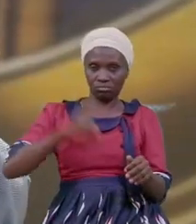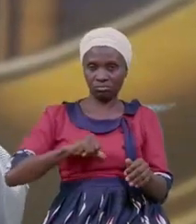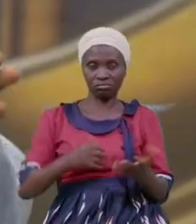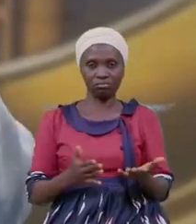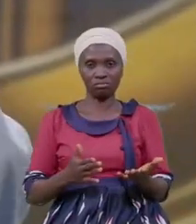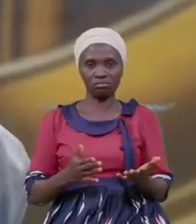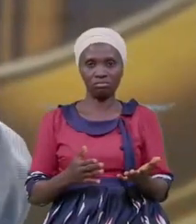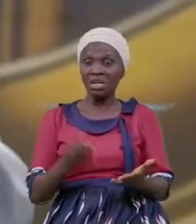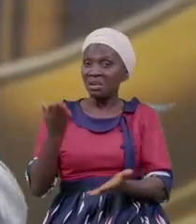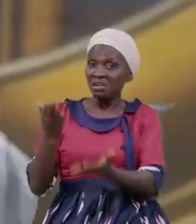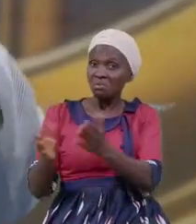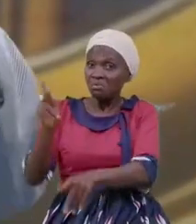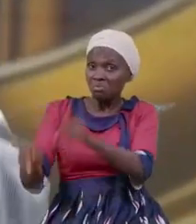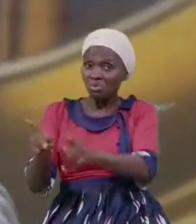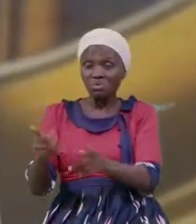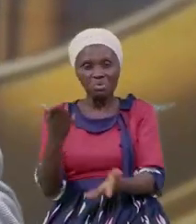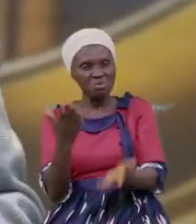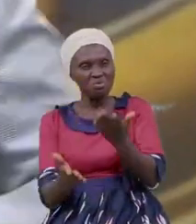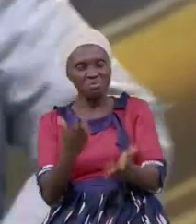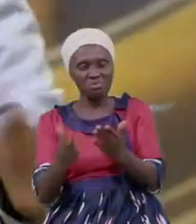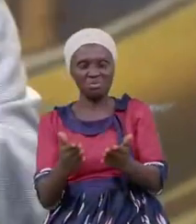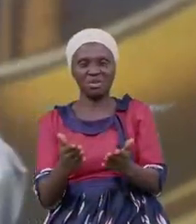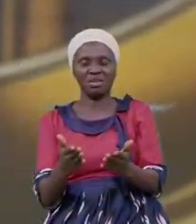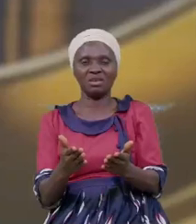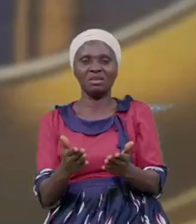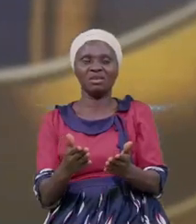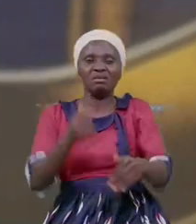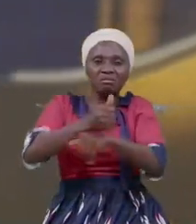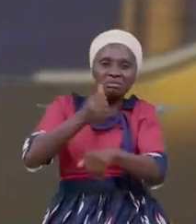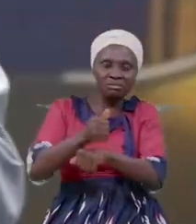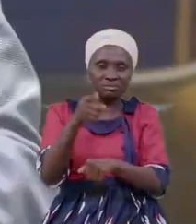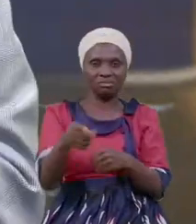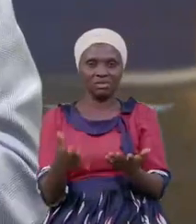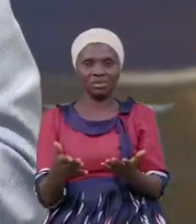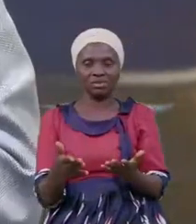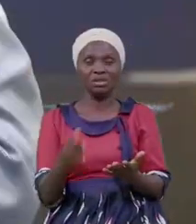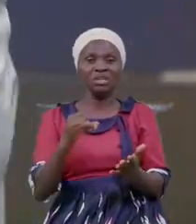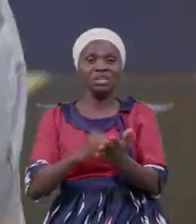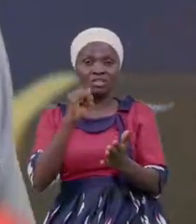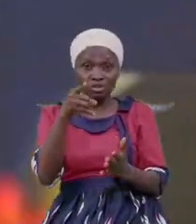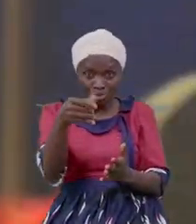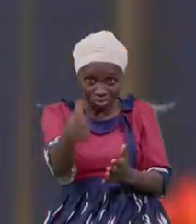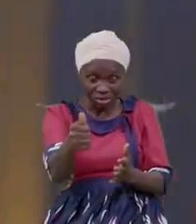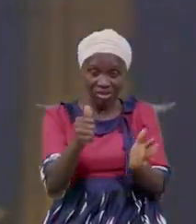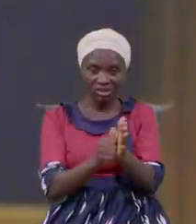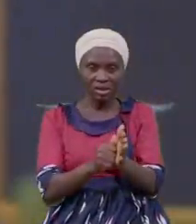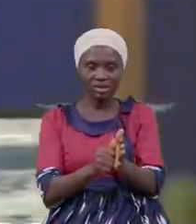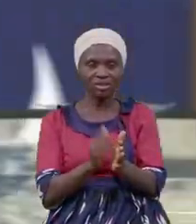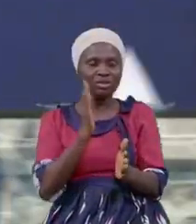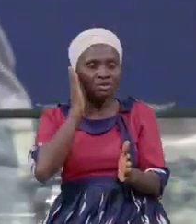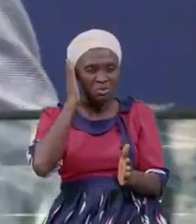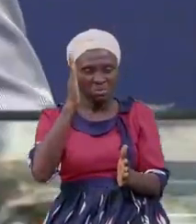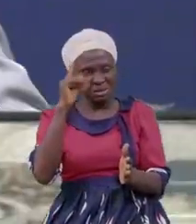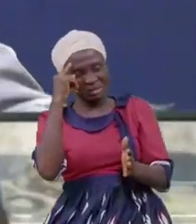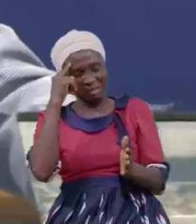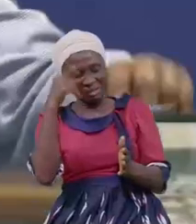décider que tu es condamné à la médiocrité que tu es condamné à ne pas réussir tu es